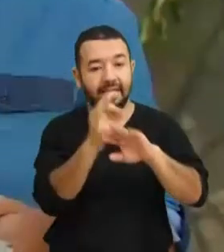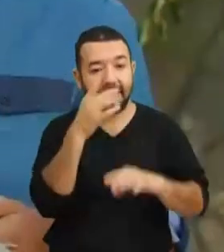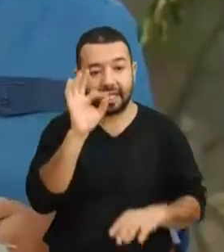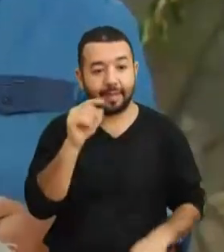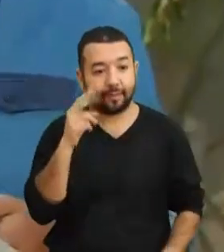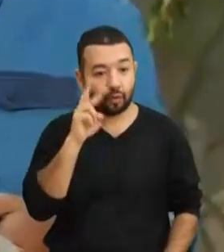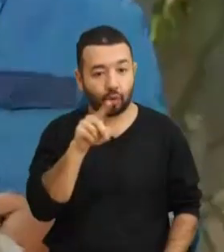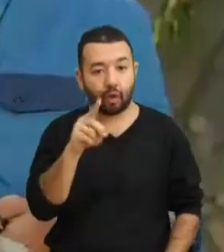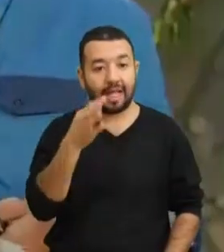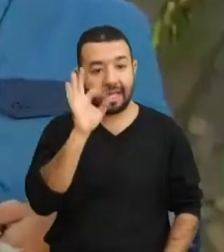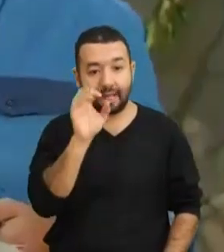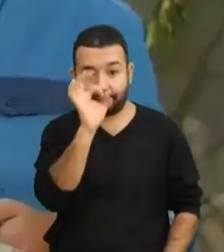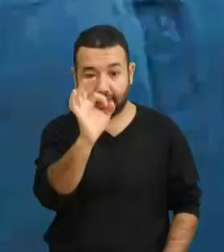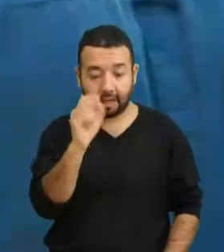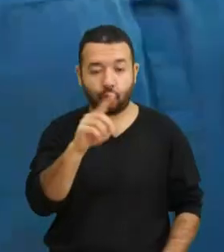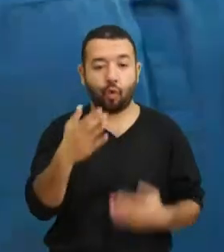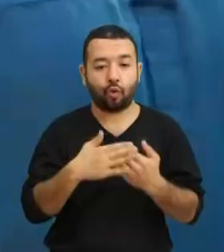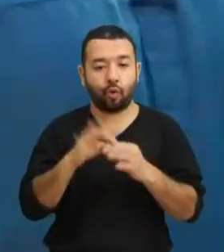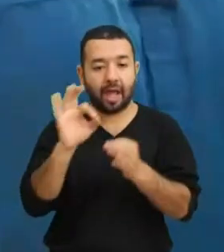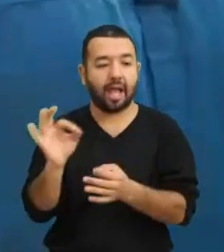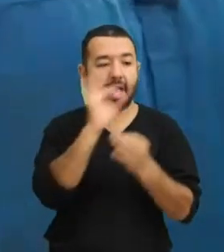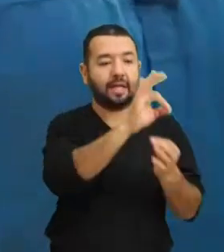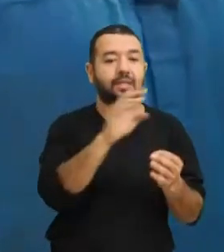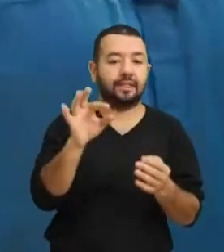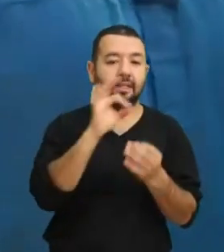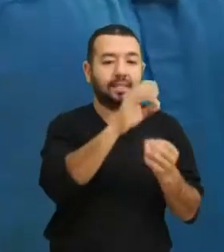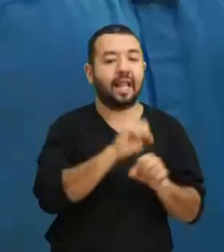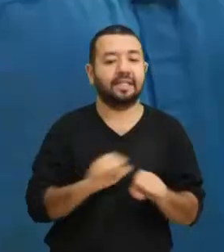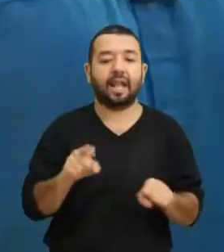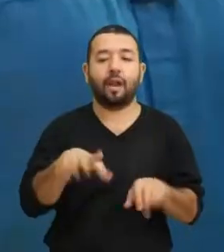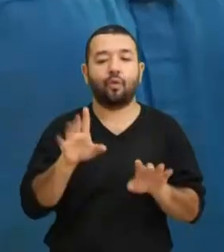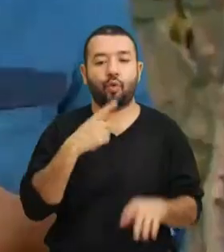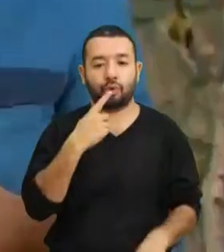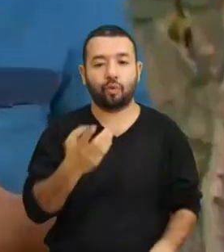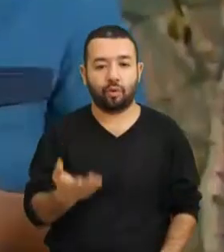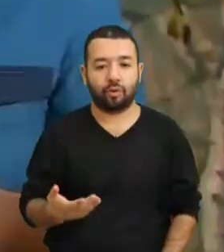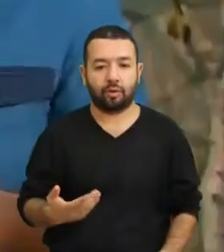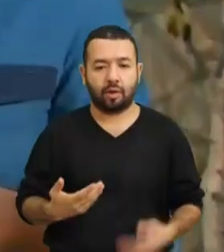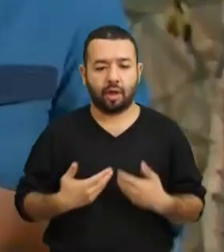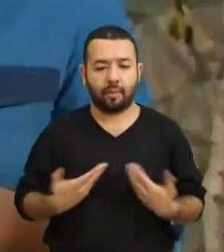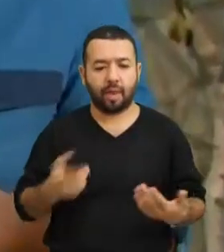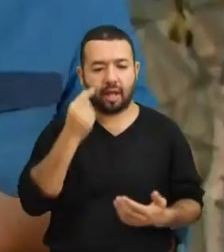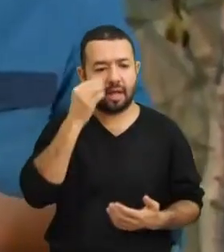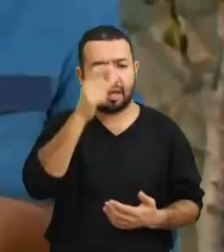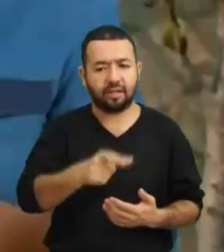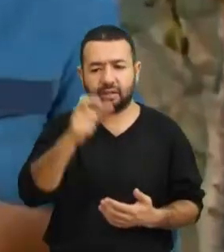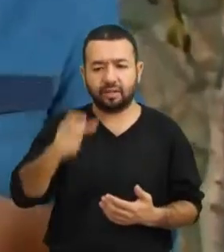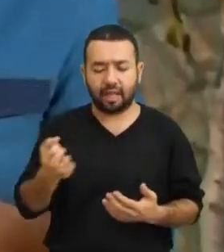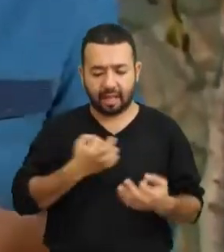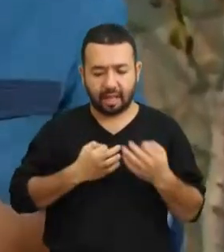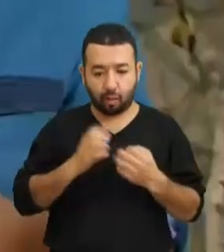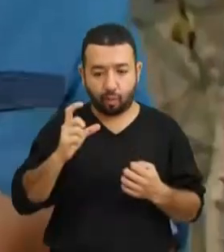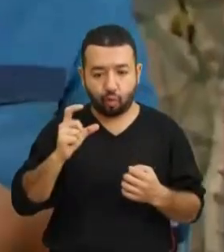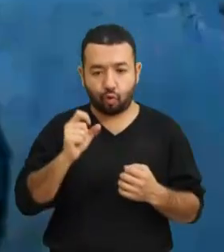göre kim ne taktıysa onların düğününde aynısını takıp zarar etmeyeceksiniz. Bana ne insanların ne taktığından Şükrü,